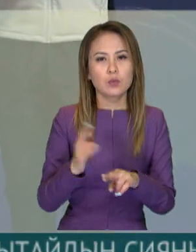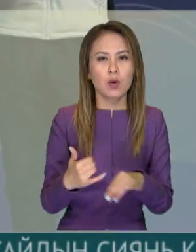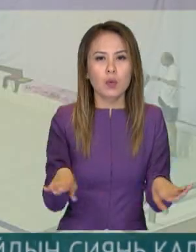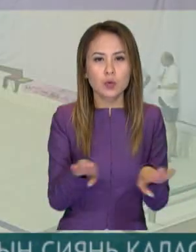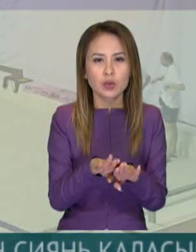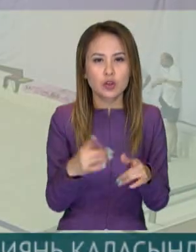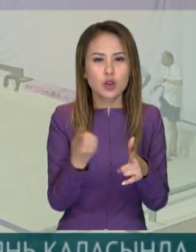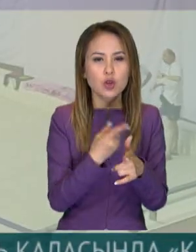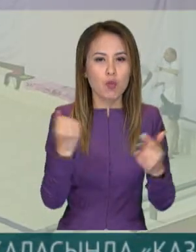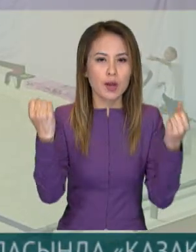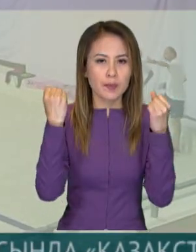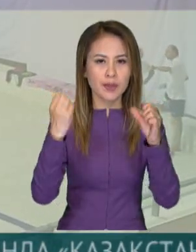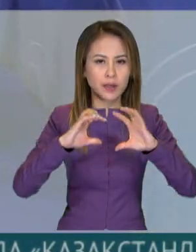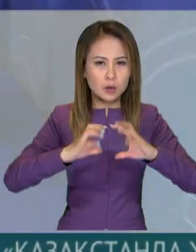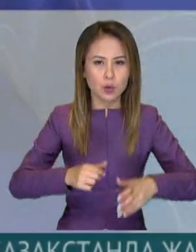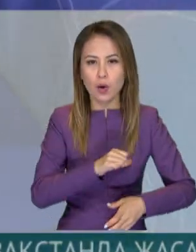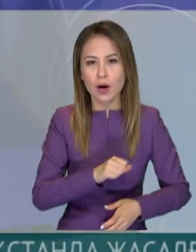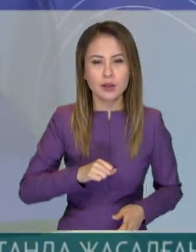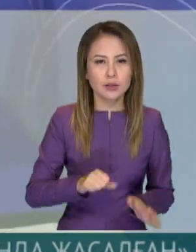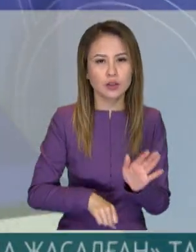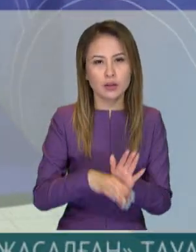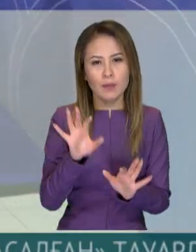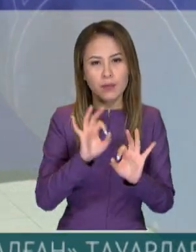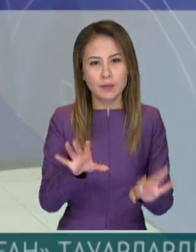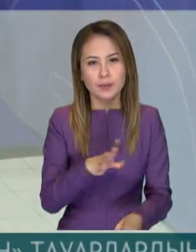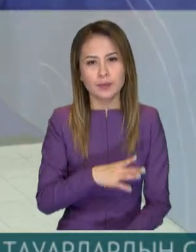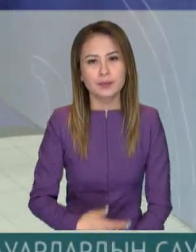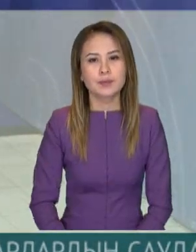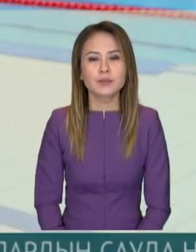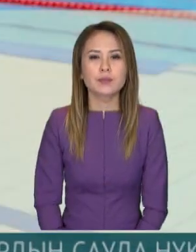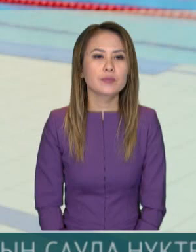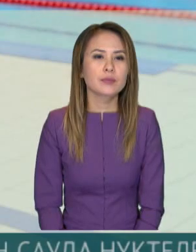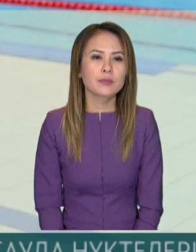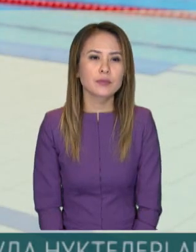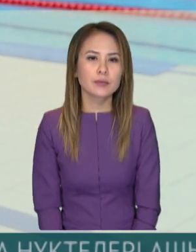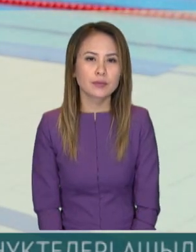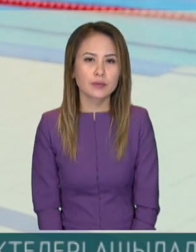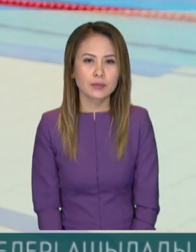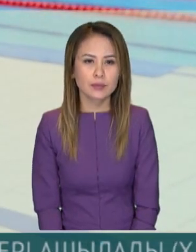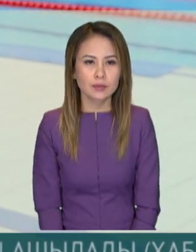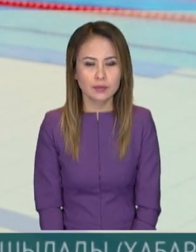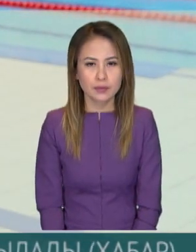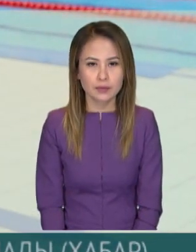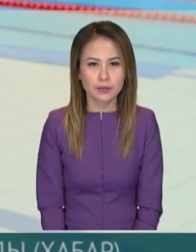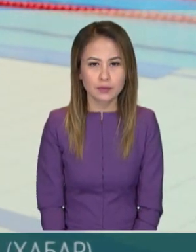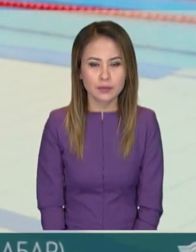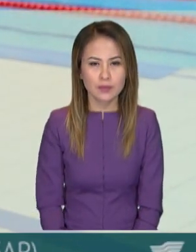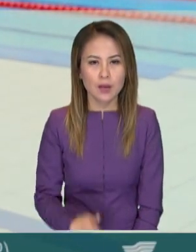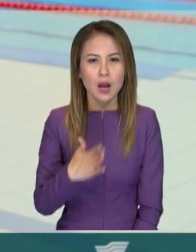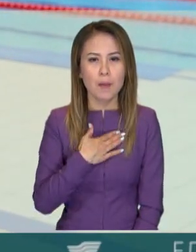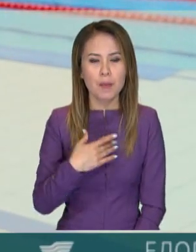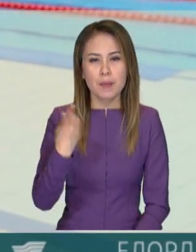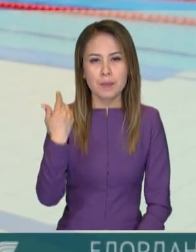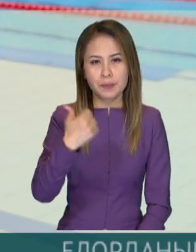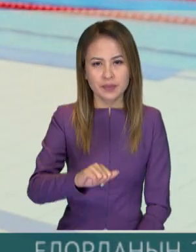Сарапшылар бұл көрсеткішті спорт әлеміндегі жоғары жетістік деп отыр. своем классе, да, я занял первое место. Бірінші